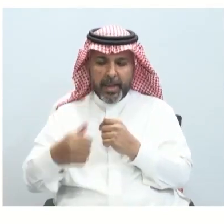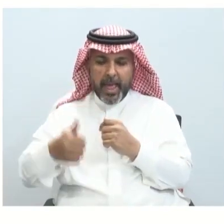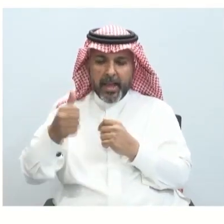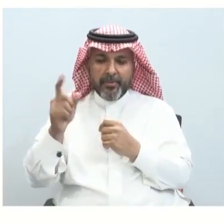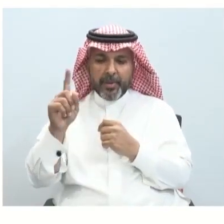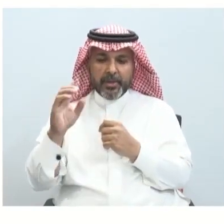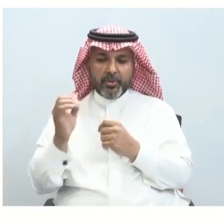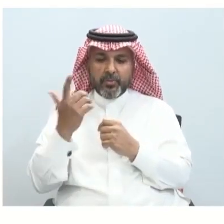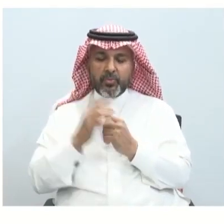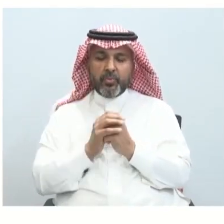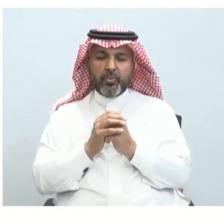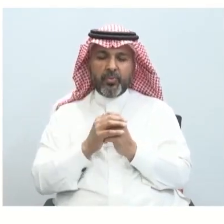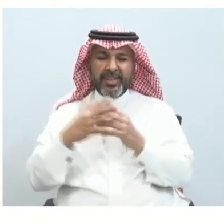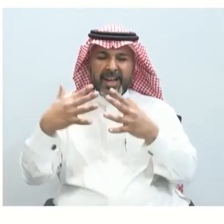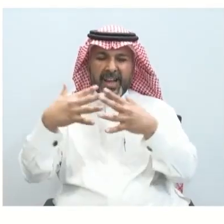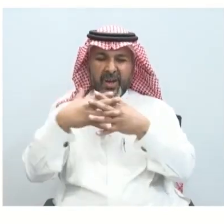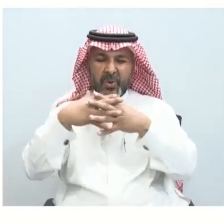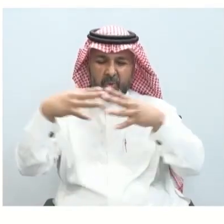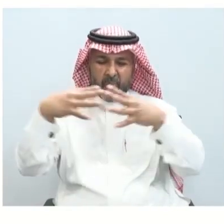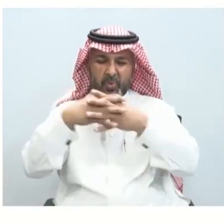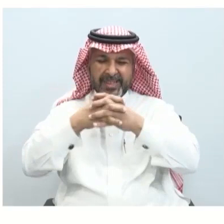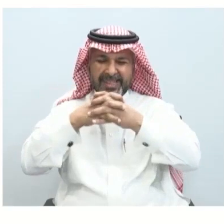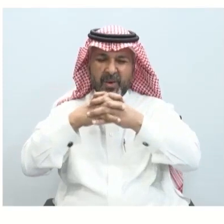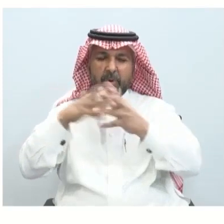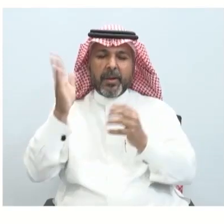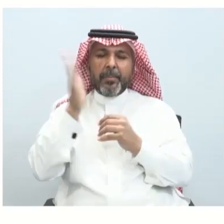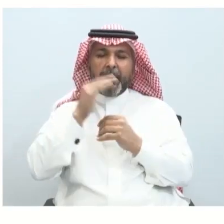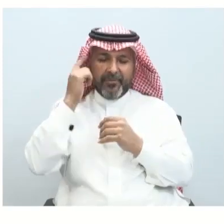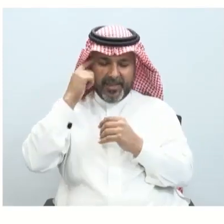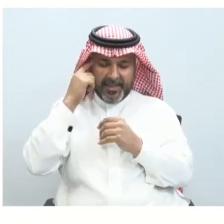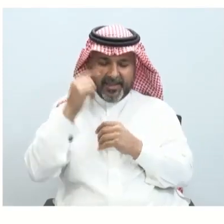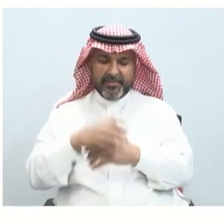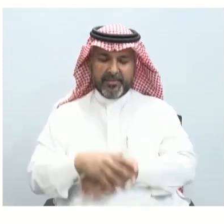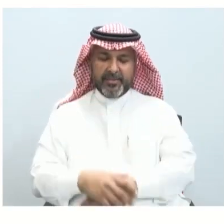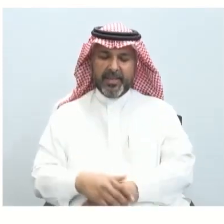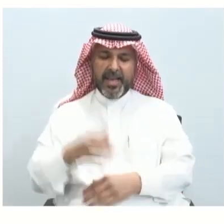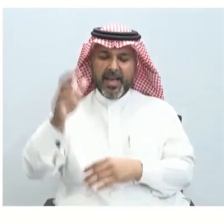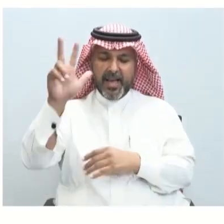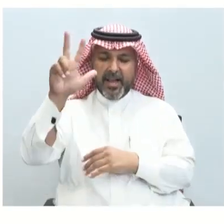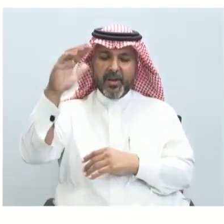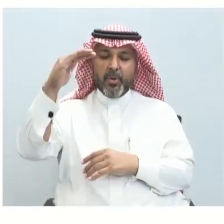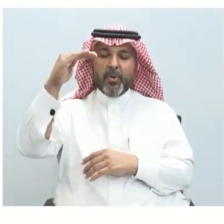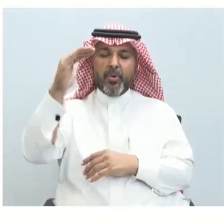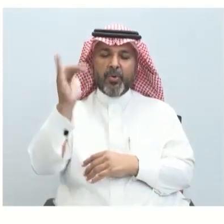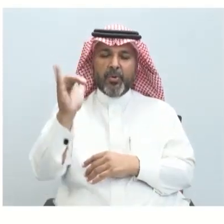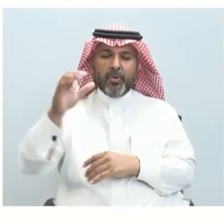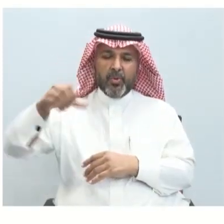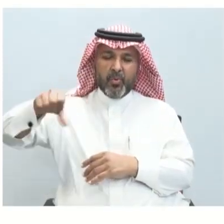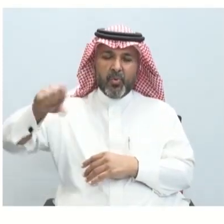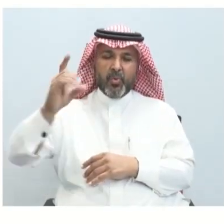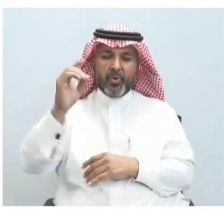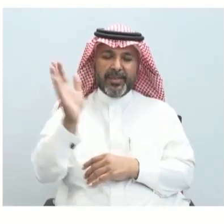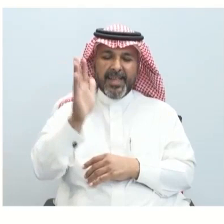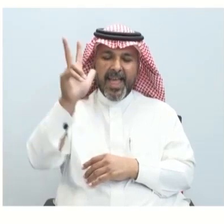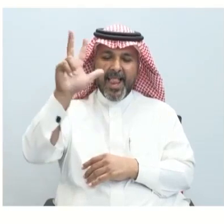النووي مثل ما تعلمنا تكوين الخيوط المغزليه واذ نتذكر في احياء واحد ونحن نتكلم عن الاسفنجيات التي تعيش في المياه